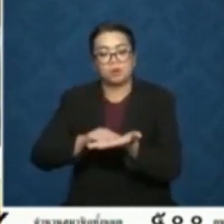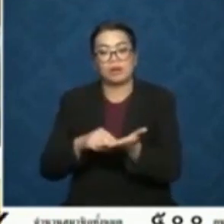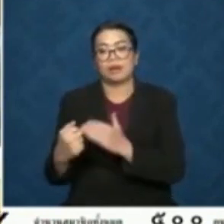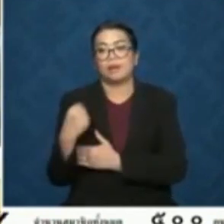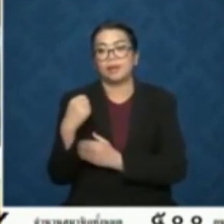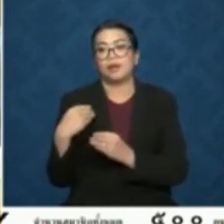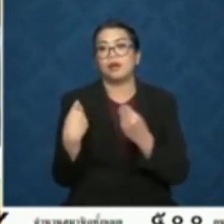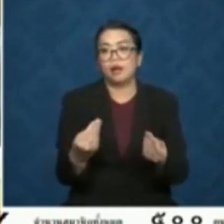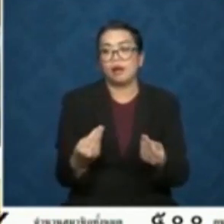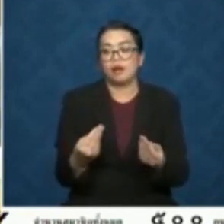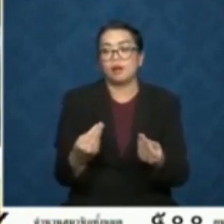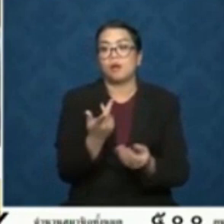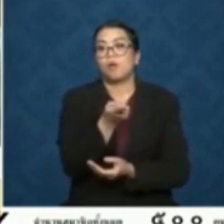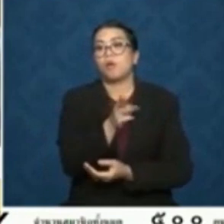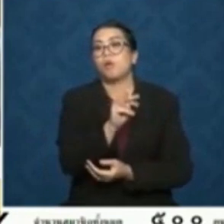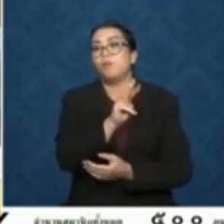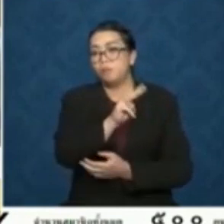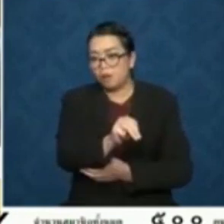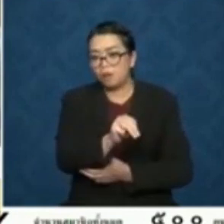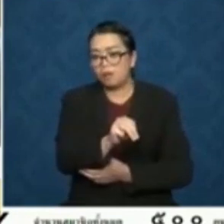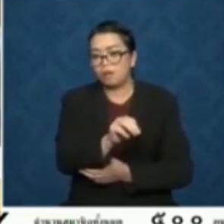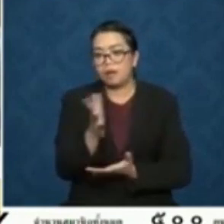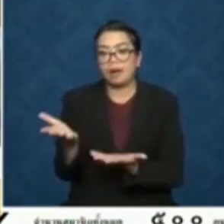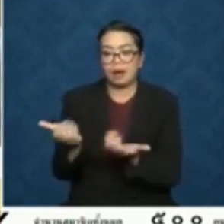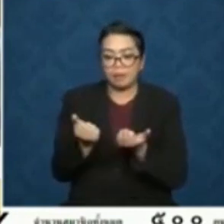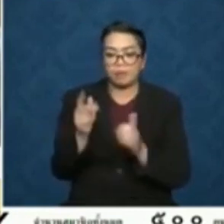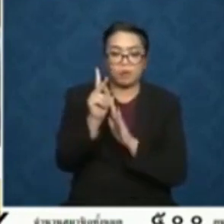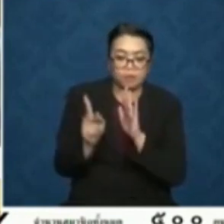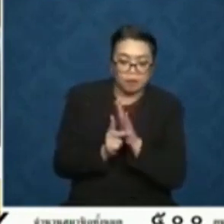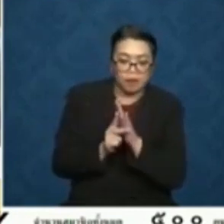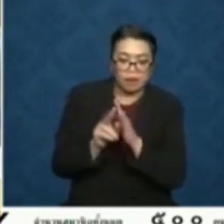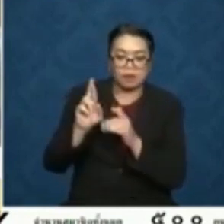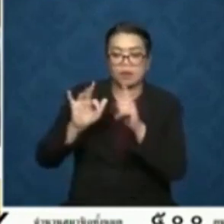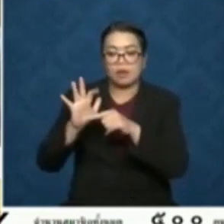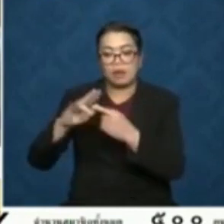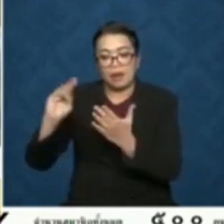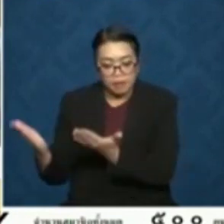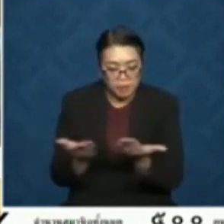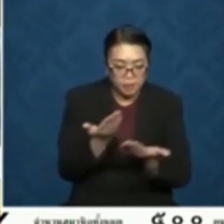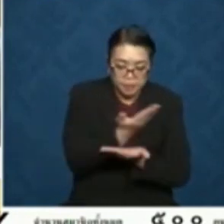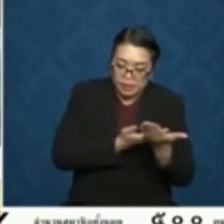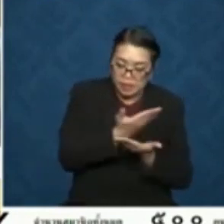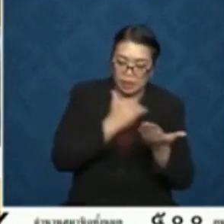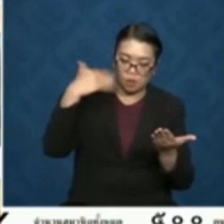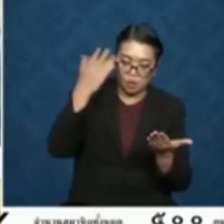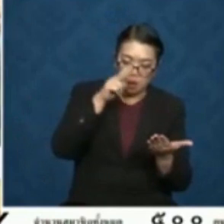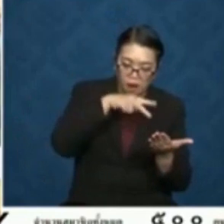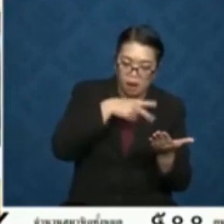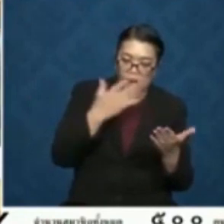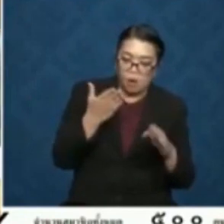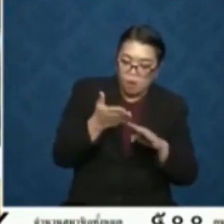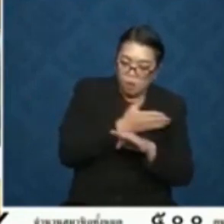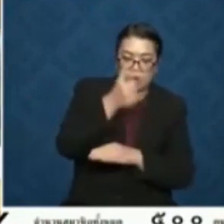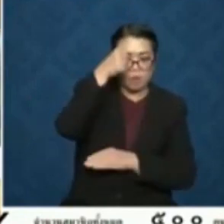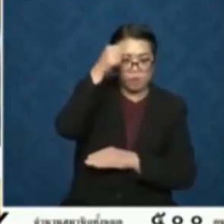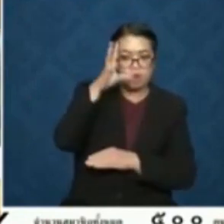ข้อบังคับสภาผู้แทนราษฎรเนี่ยได้ระบุให้อำนาจคณะรัฐมนตรีเนี่ยสามารถรับกฎหมายหรือร่